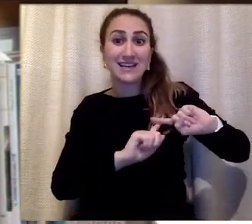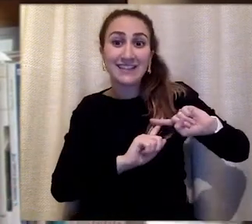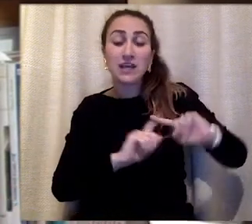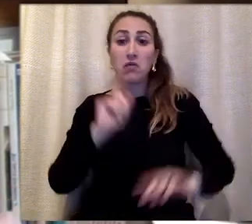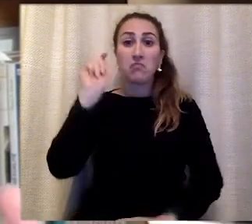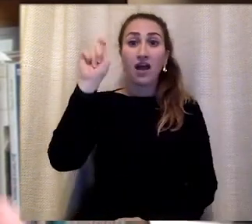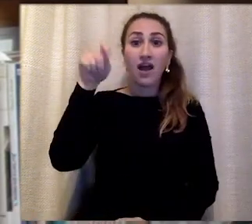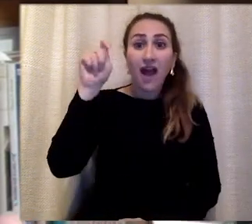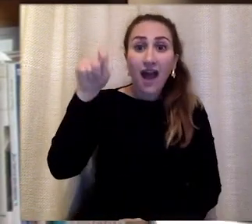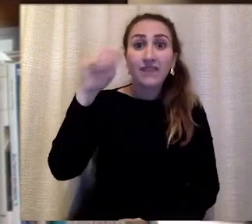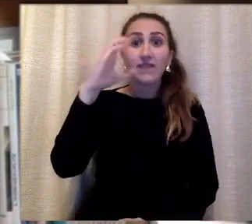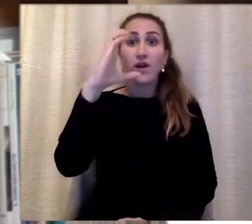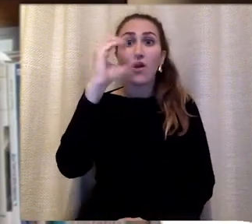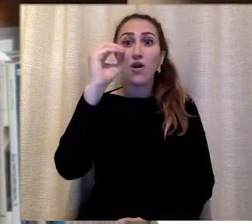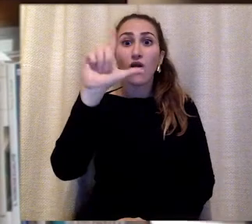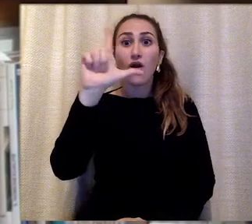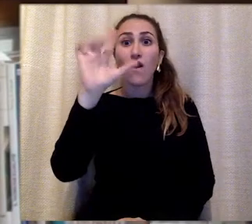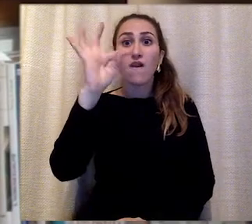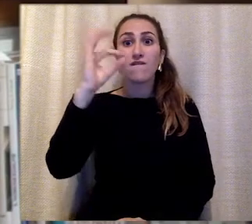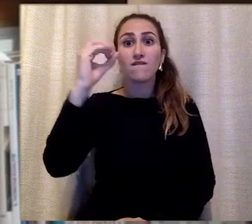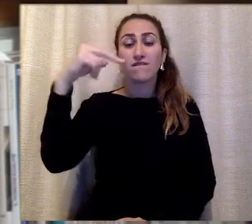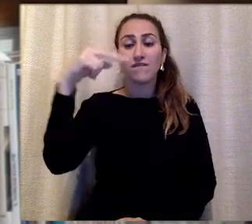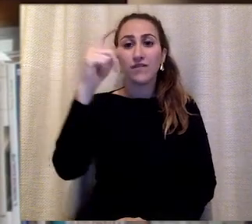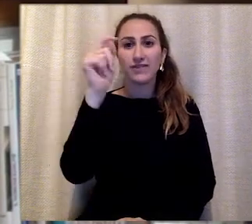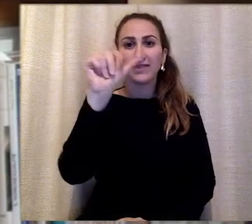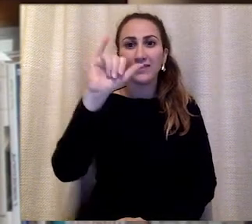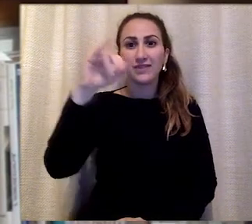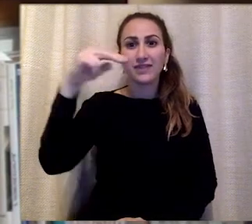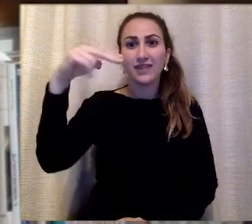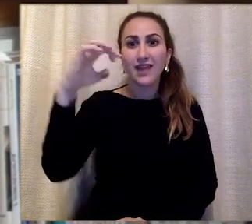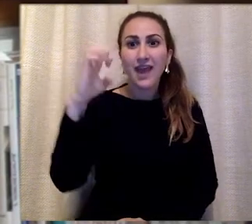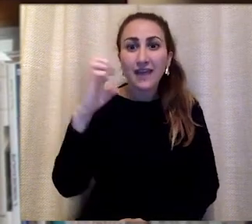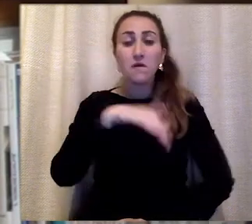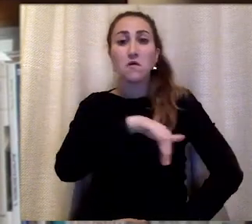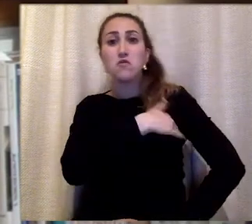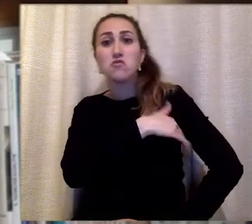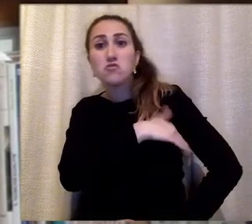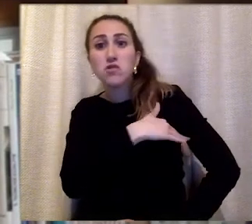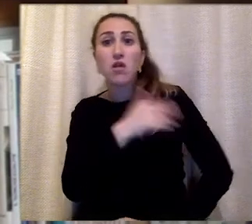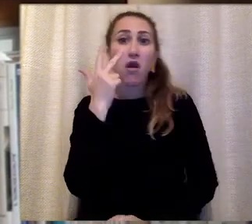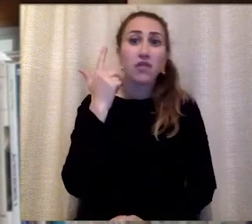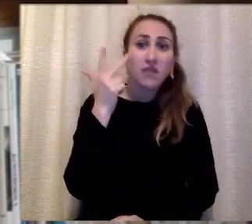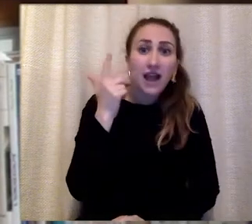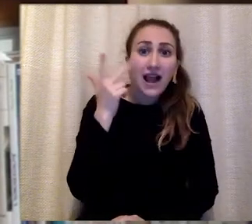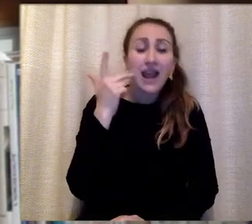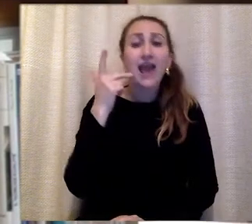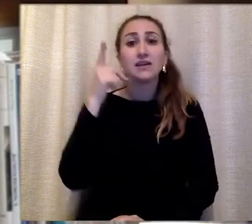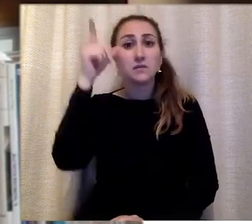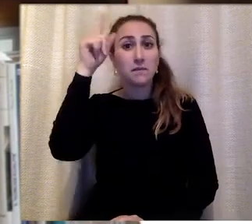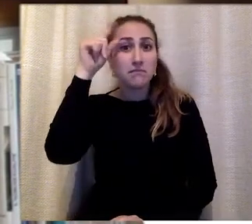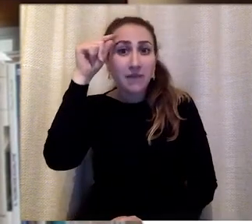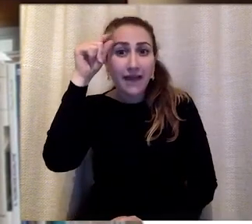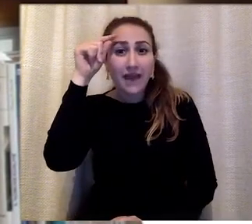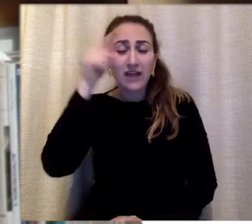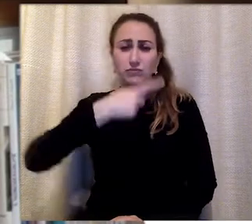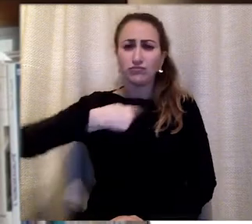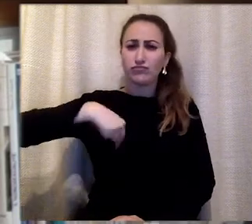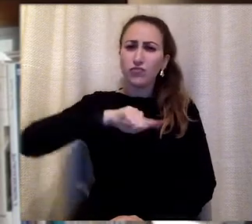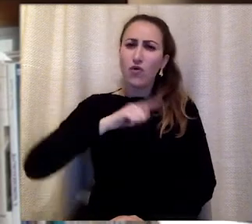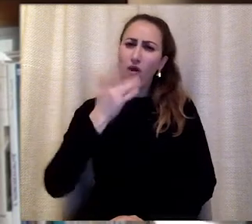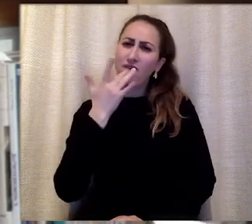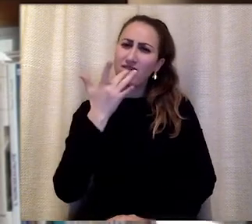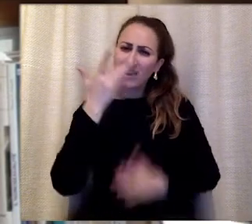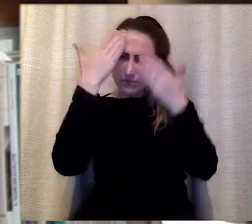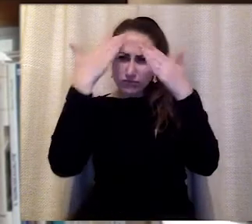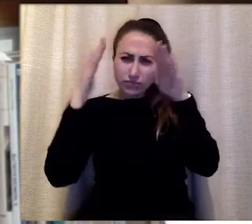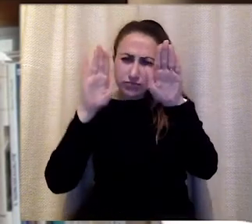à Uccle, à Anderlecht ou Manache. Nous voulons vous bénir et prier que Dieu puisse être avec